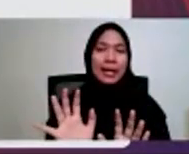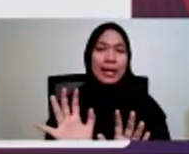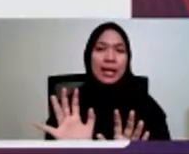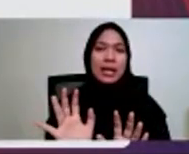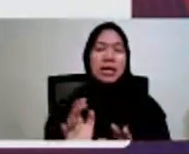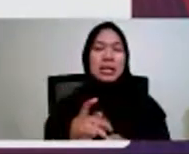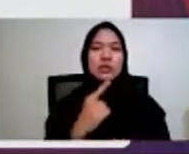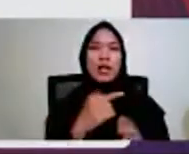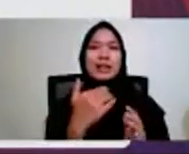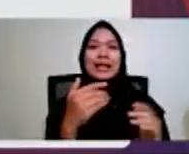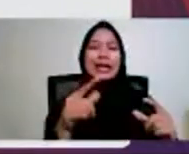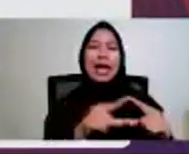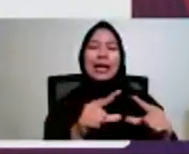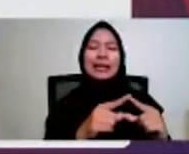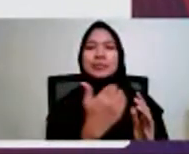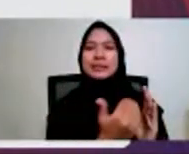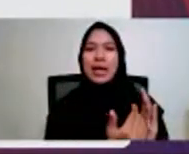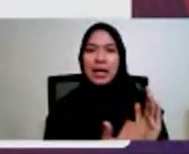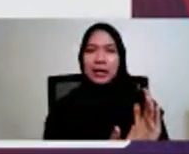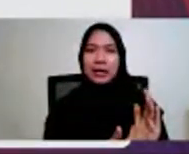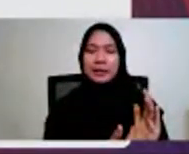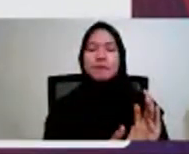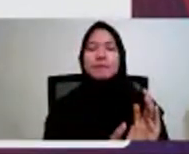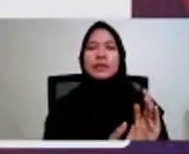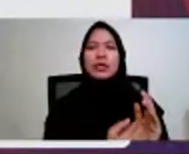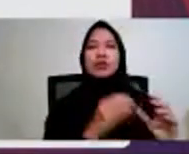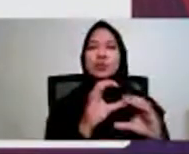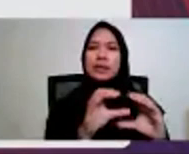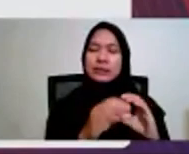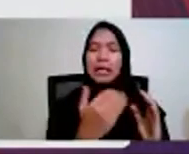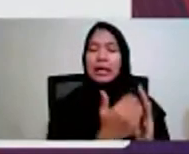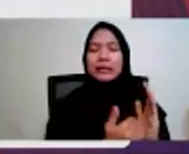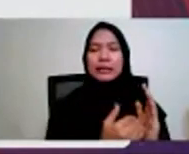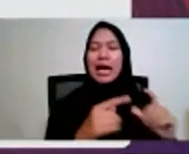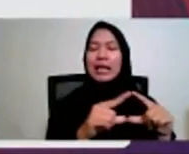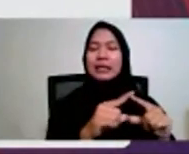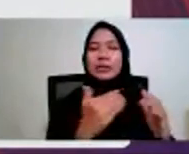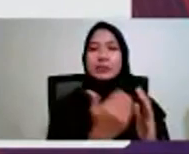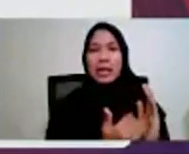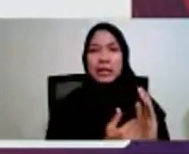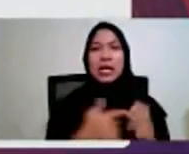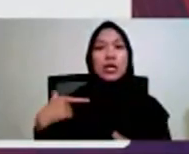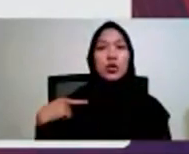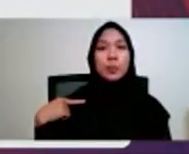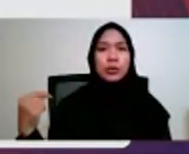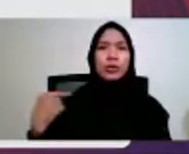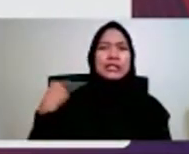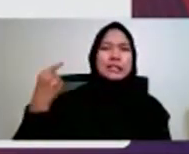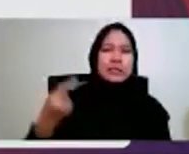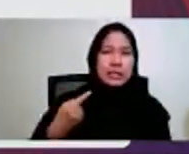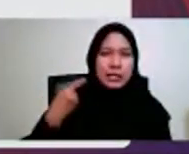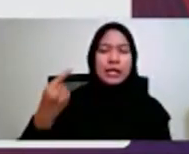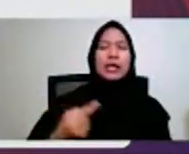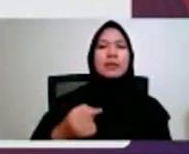instrumen kebijakan kalau makanya saya rusak paling sering gubernur yang paling sering itu berkomunikasi